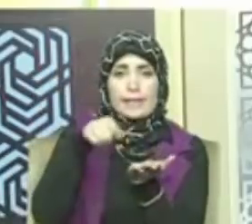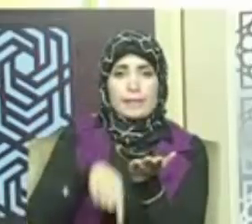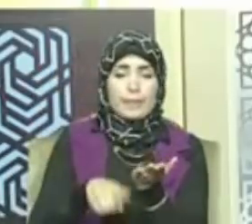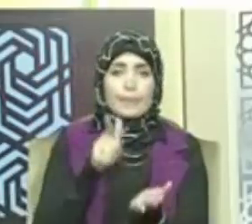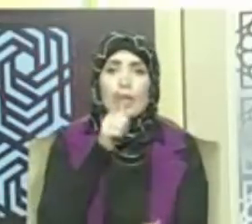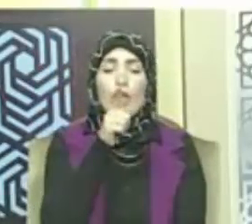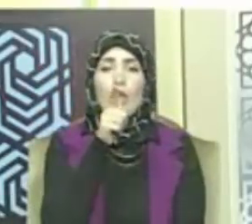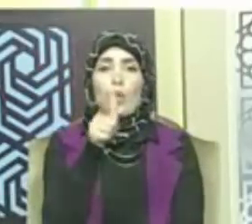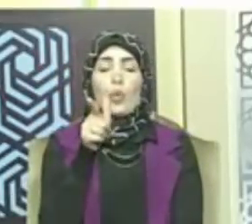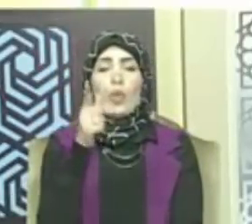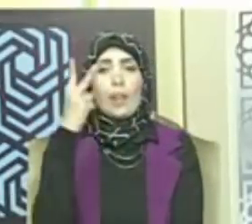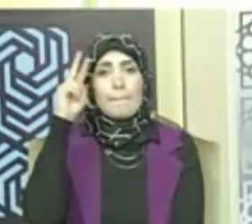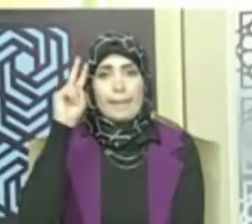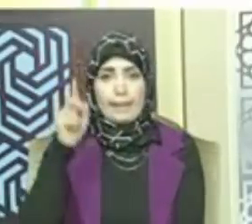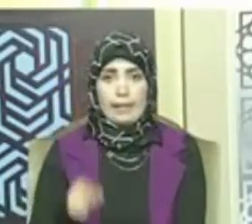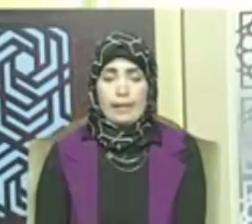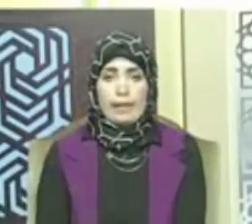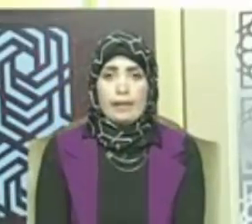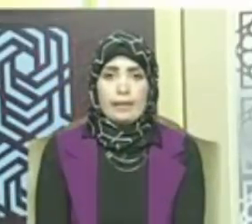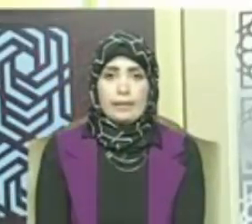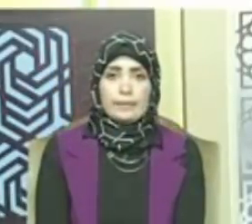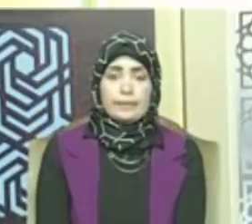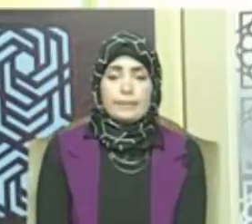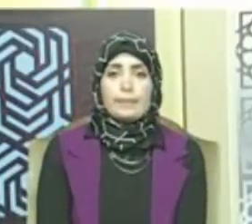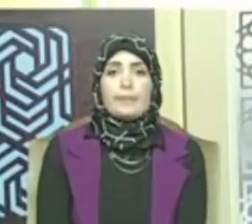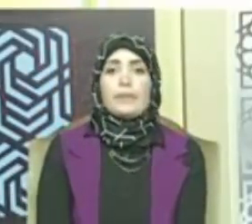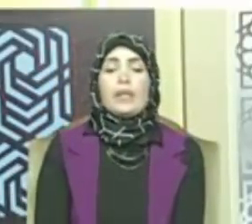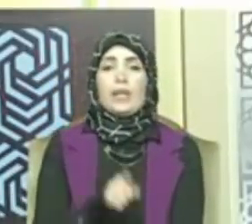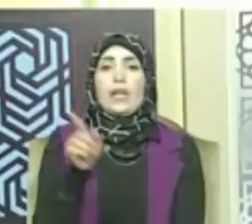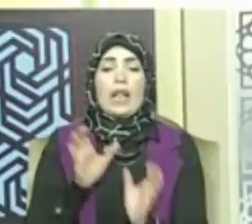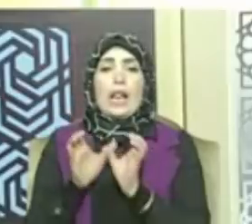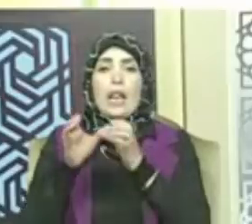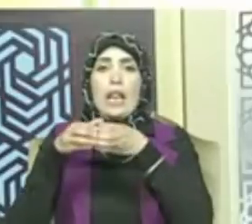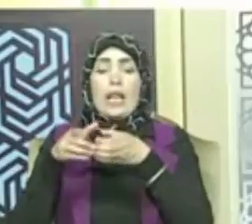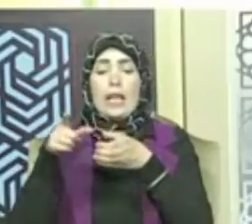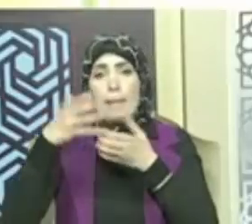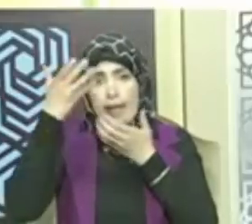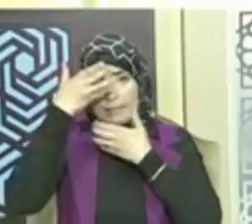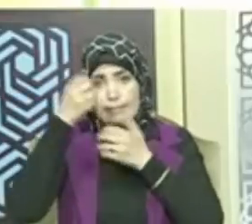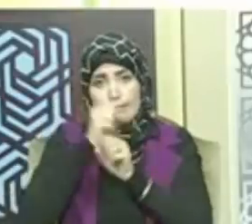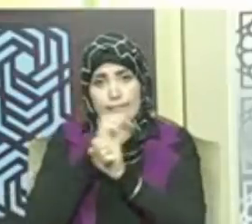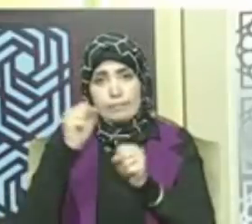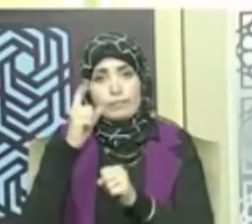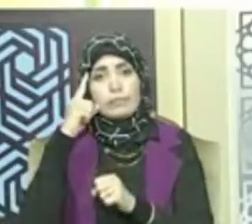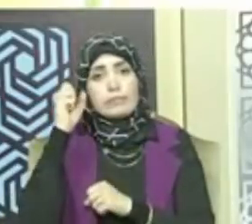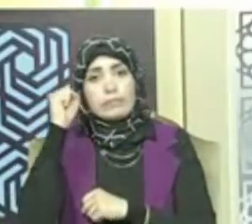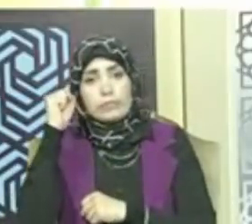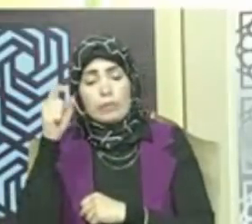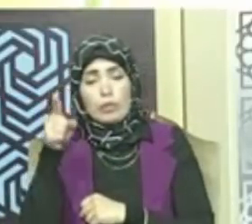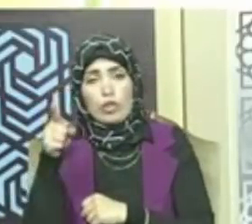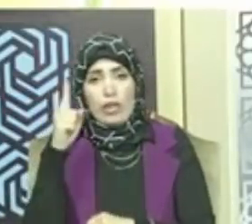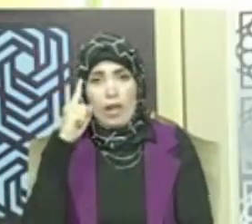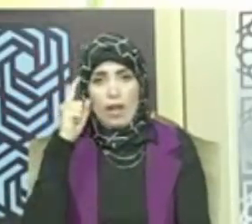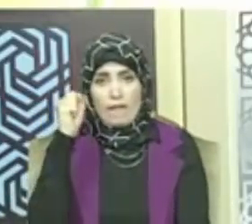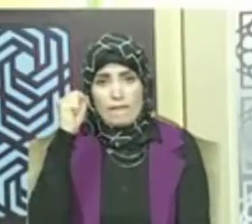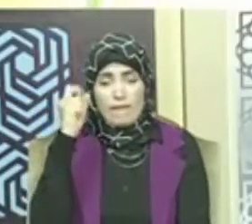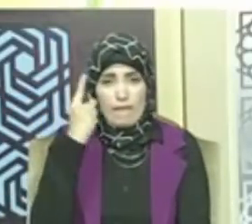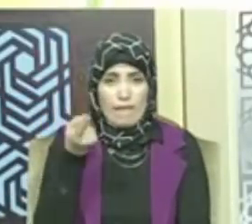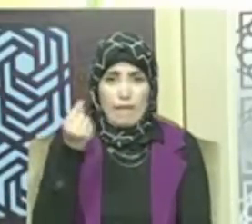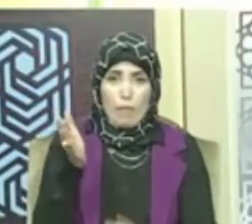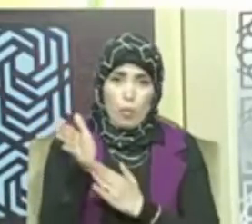نوجهها إلى هذه الجماعات المتطرفة التي